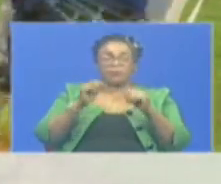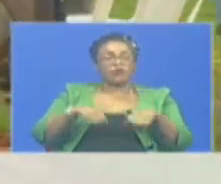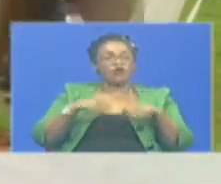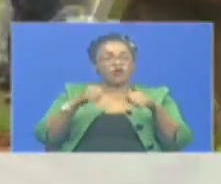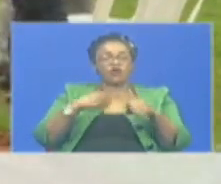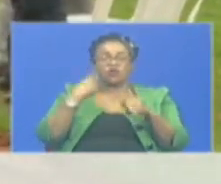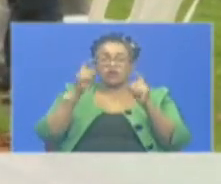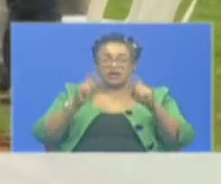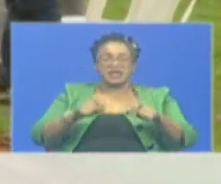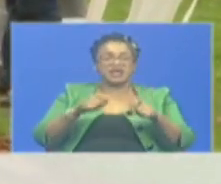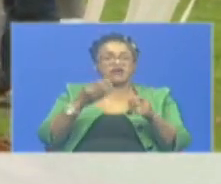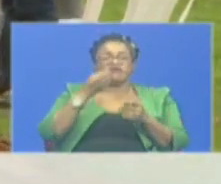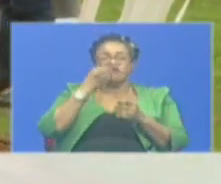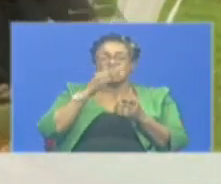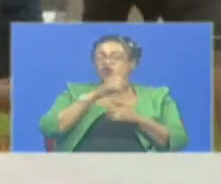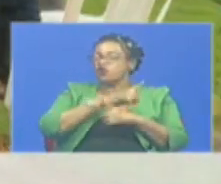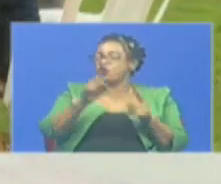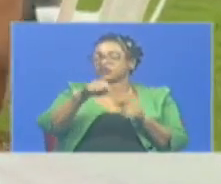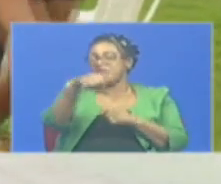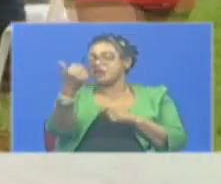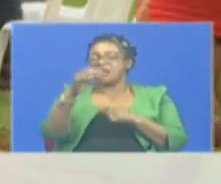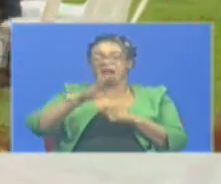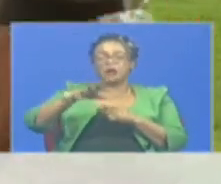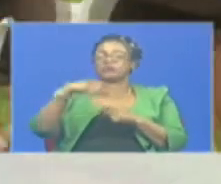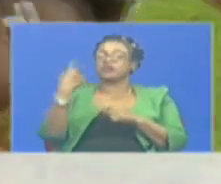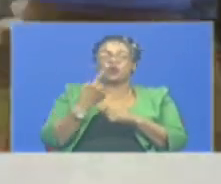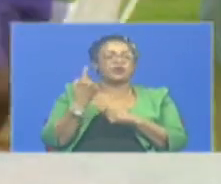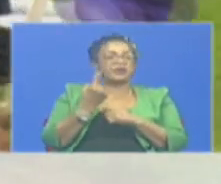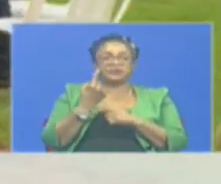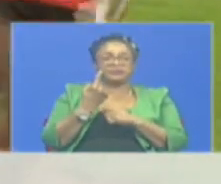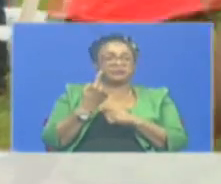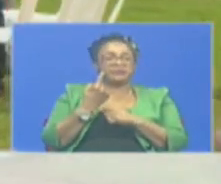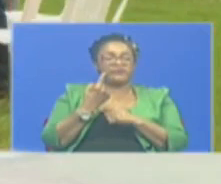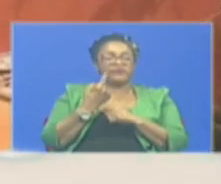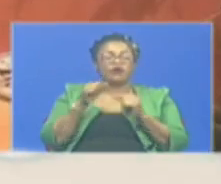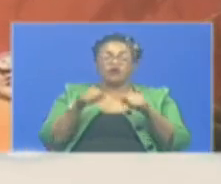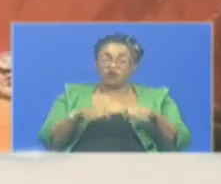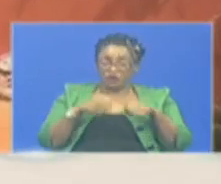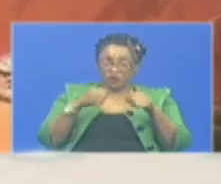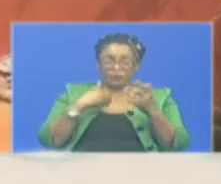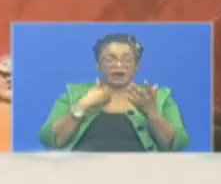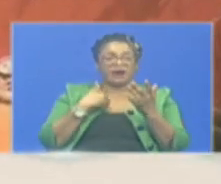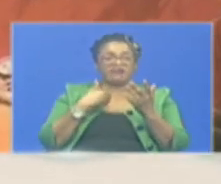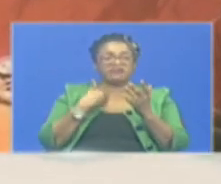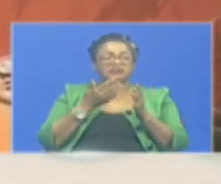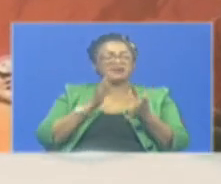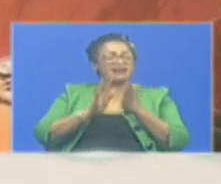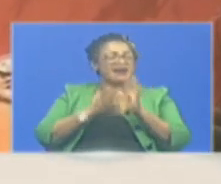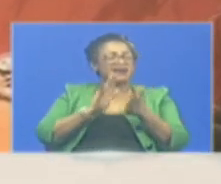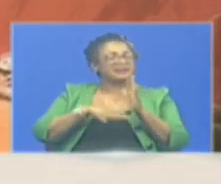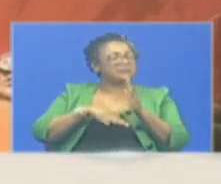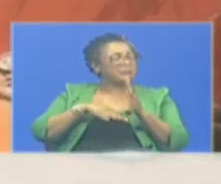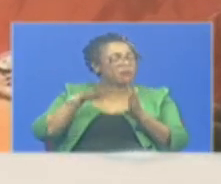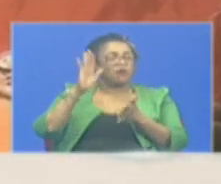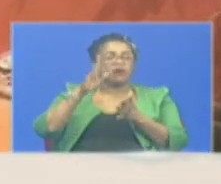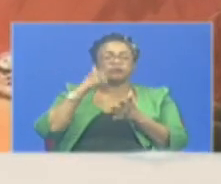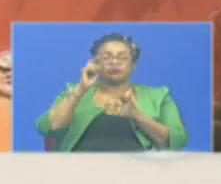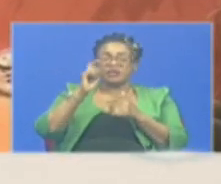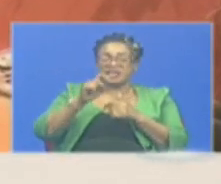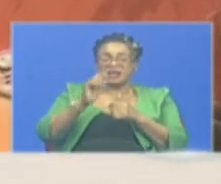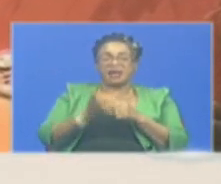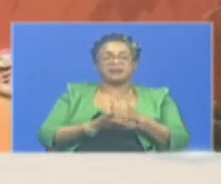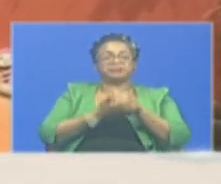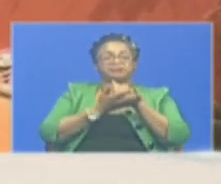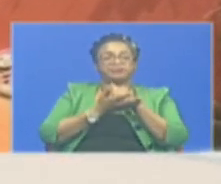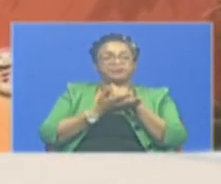sio other countries au other counties. So hata ngong tuko na wakimbiaji wengi zaidi ambao wanahitaji usaidizi ya